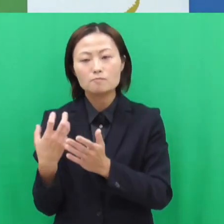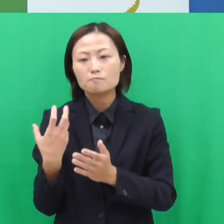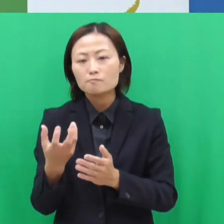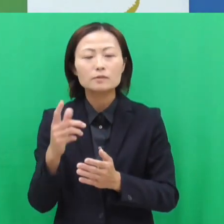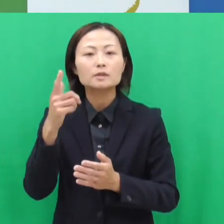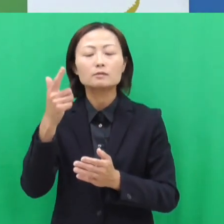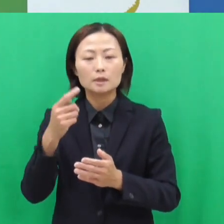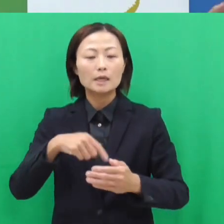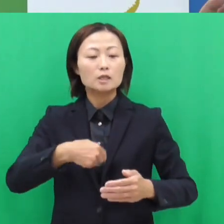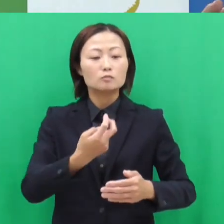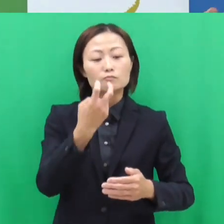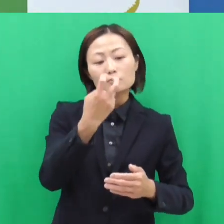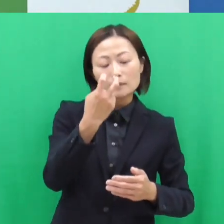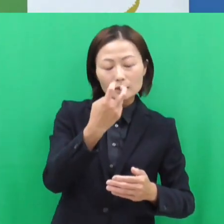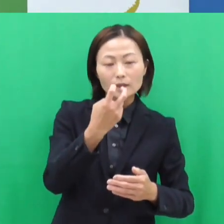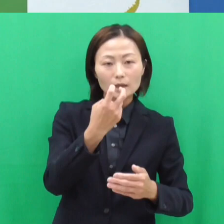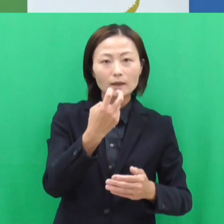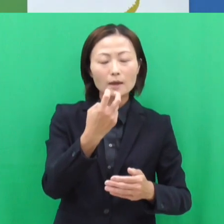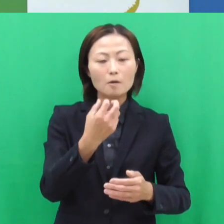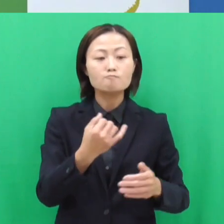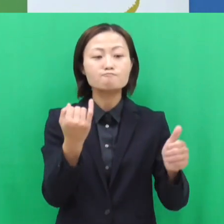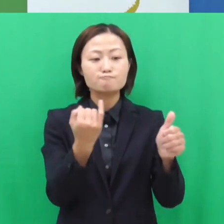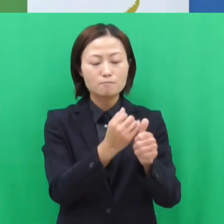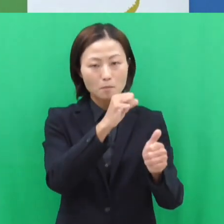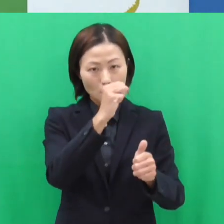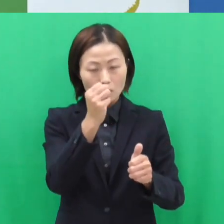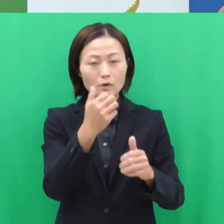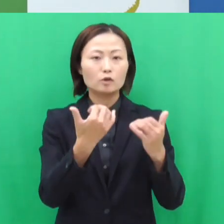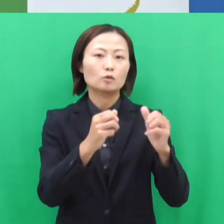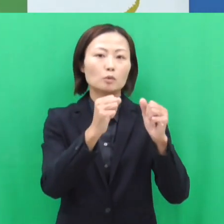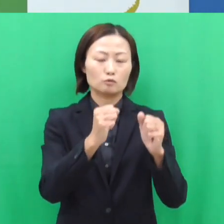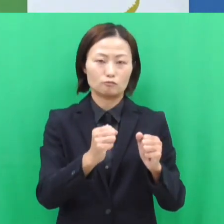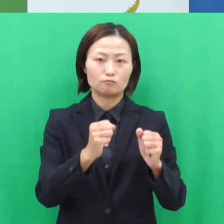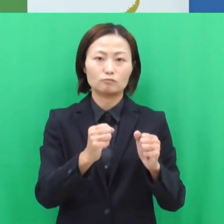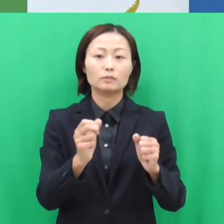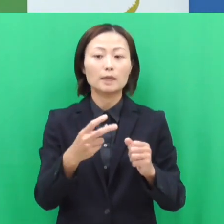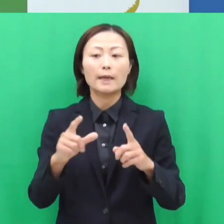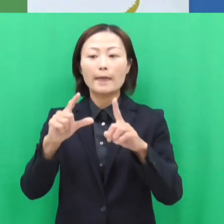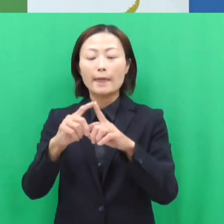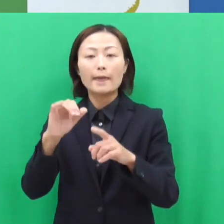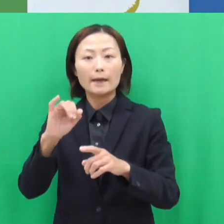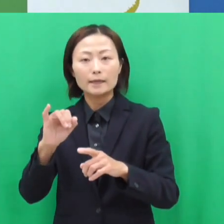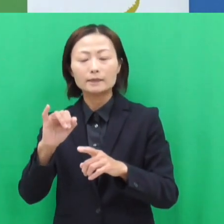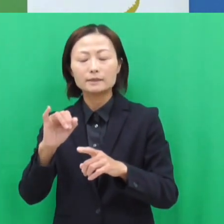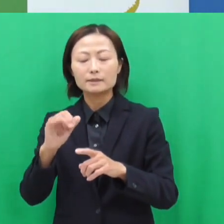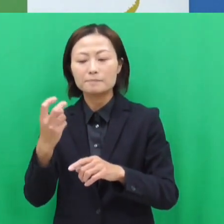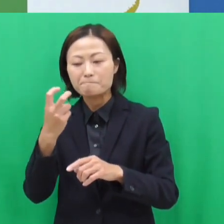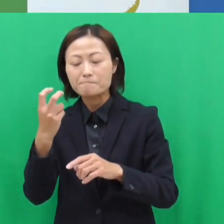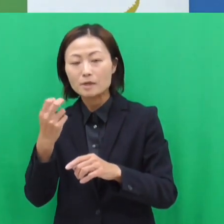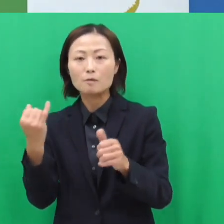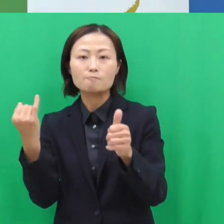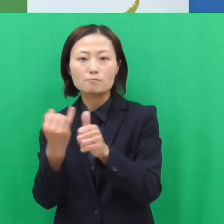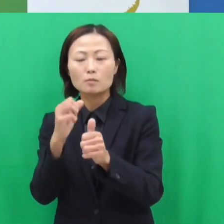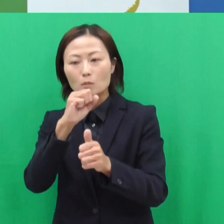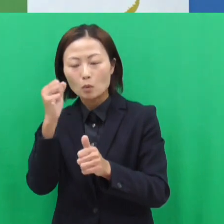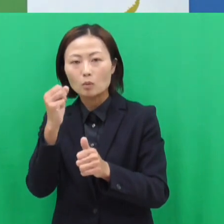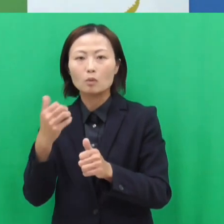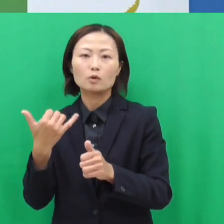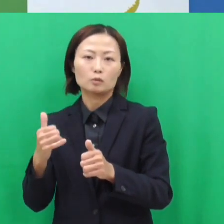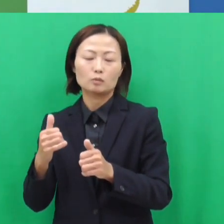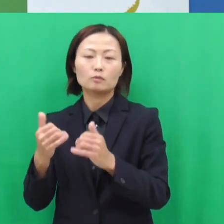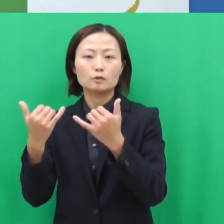で検索をしてパートナーを見つけた方がございますしAIによる紹介でマッチングだった方も重要なことになるということ